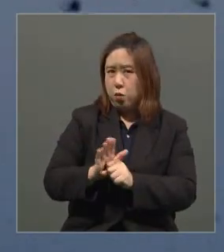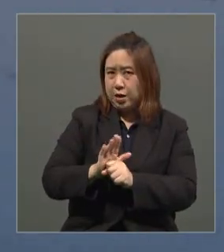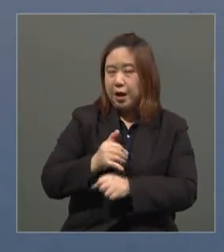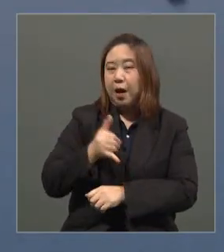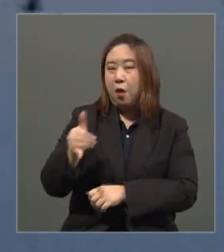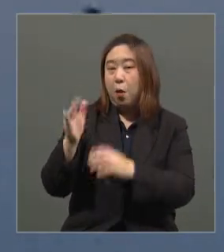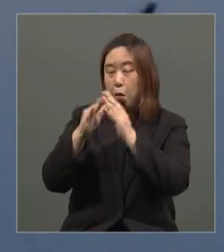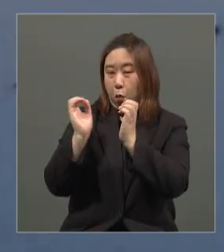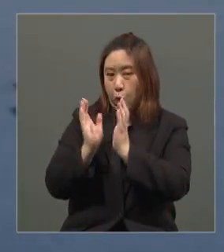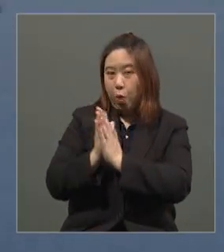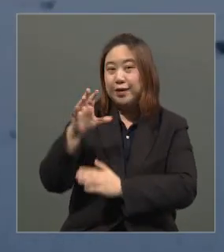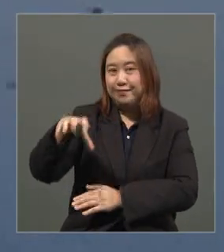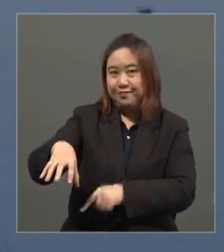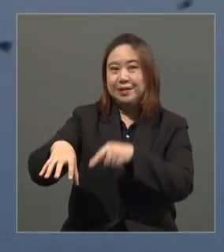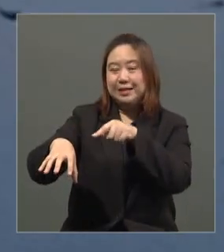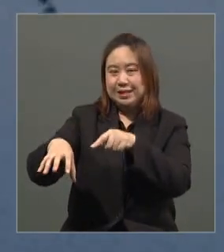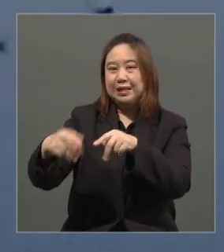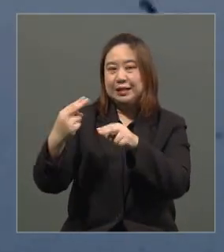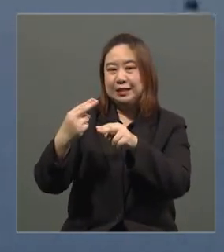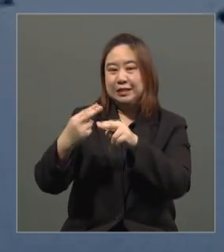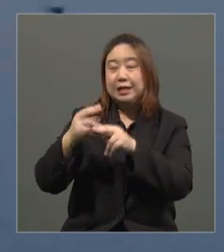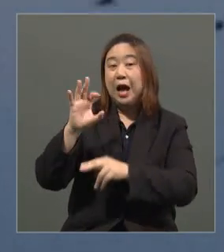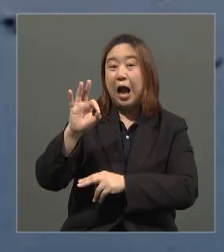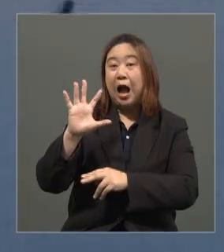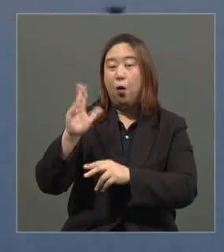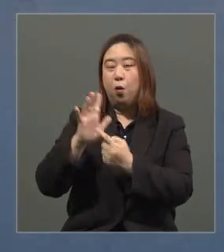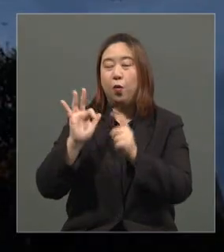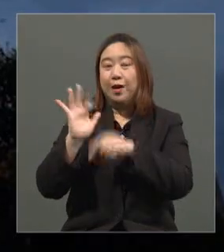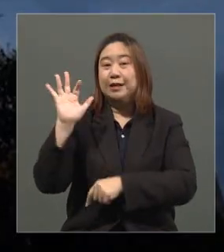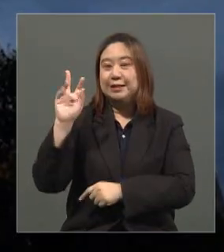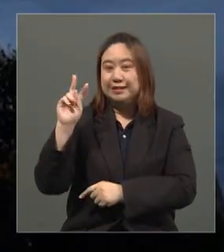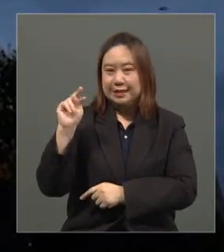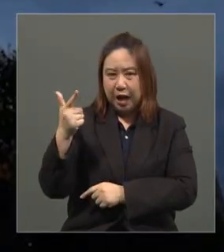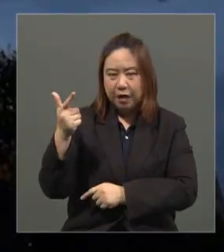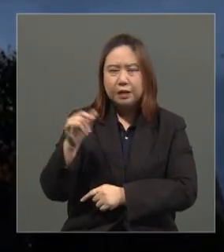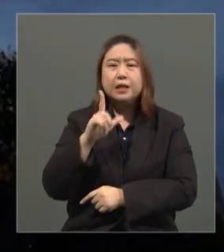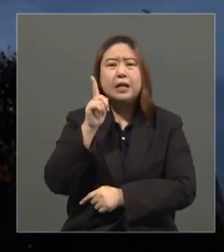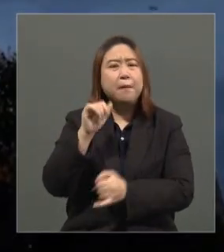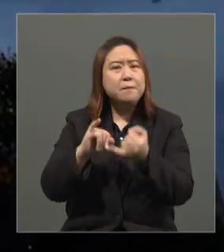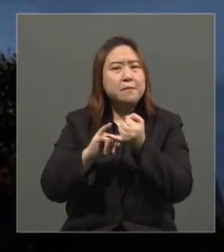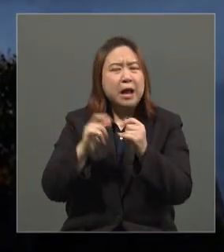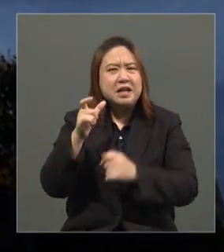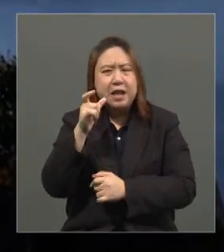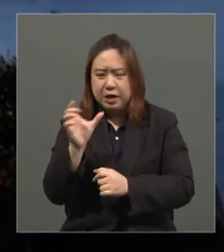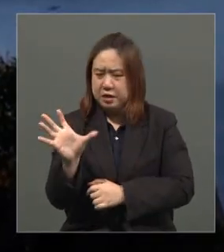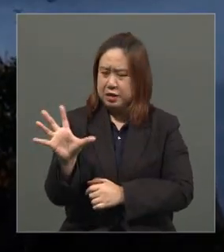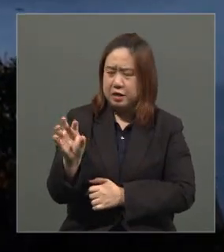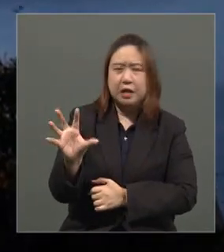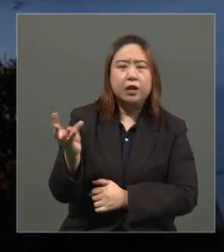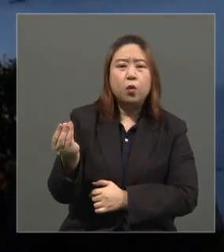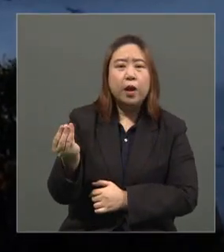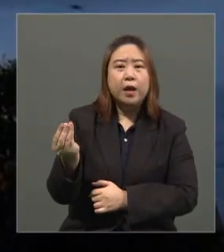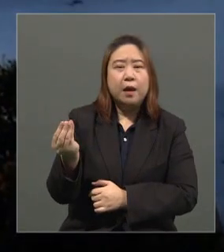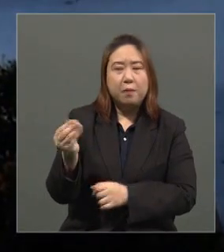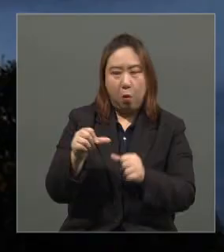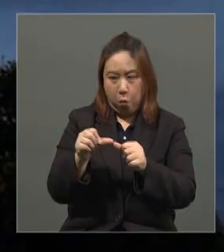ณวัดเก้าช่างมาดู ค้างคาวแม่ไก่ตัวใหญ่ ใหญ่ประมาณแค่ไหน มันก็ประมาณเกือบ